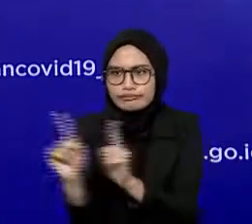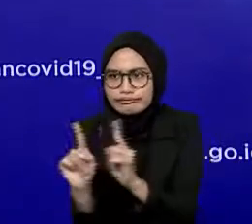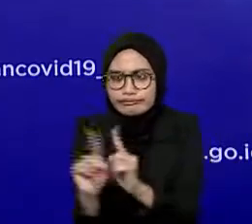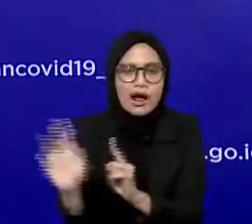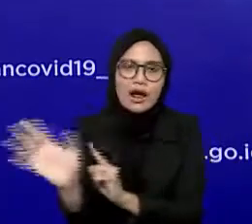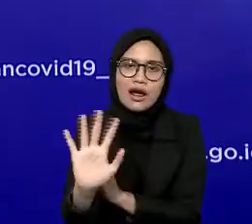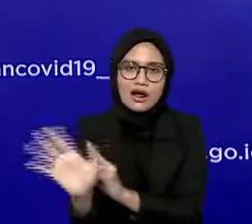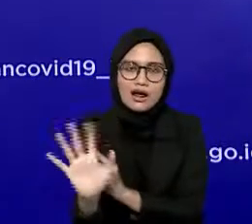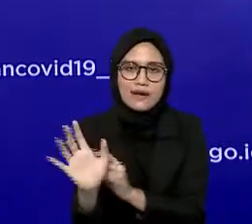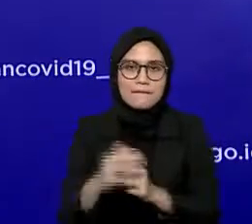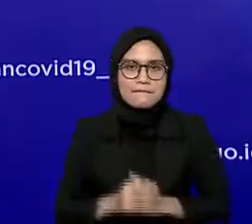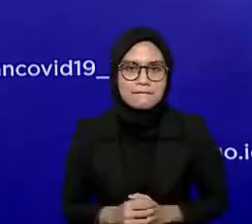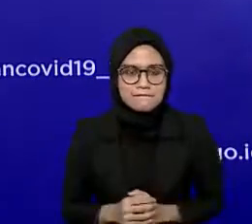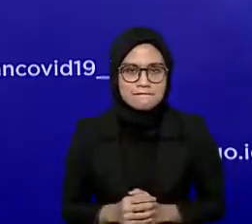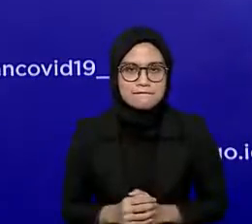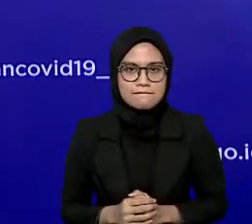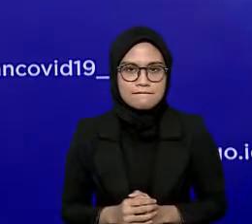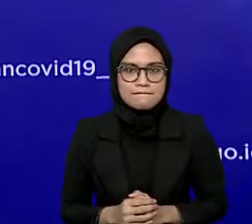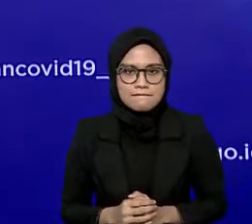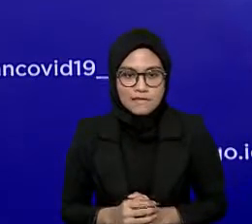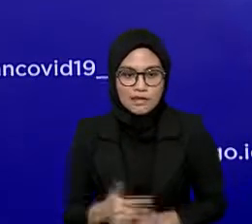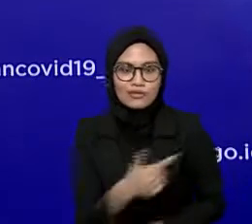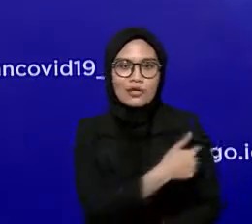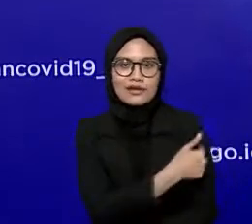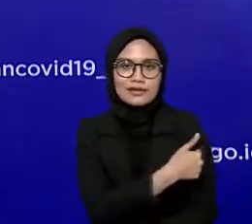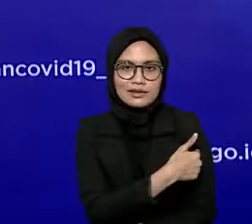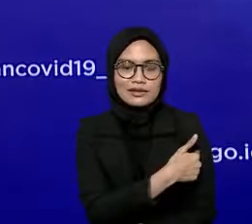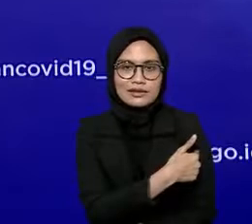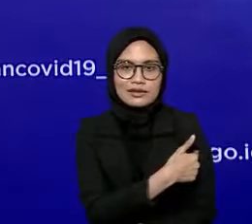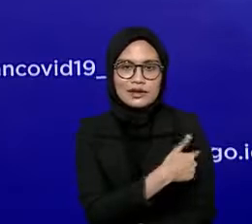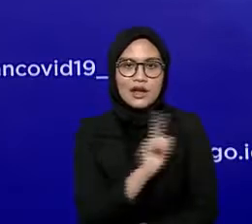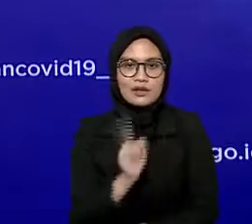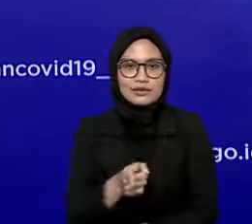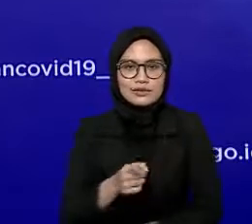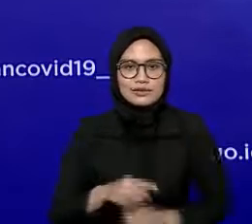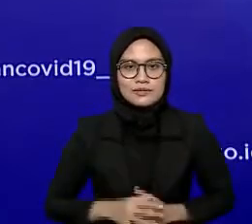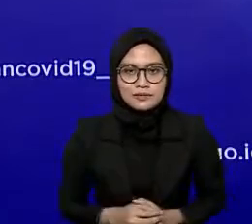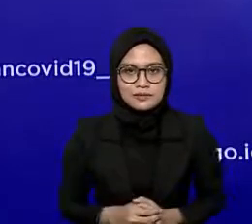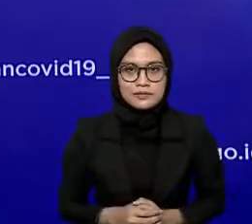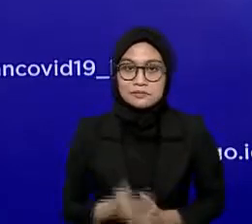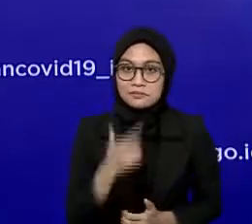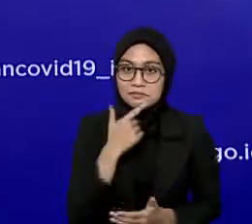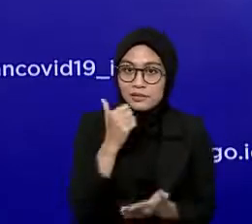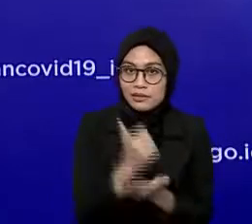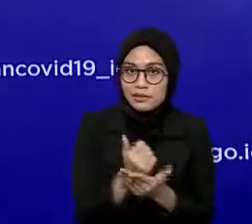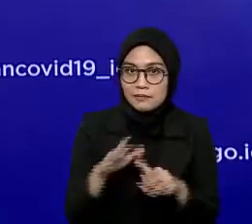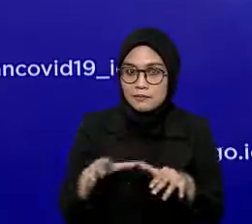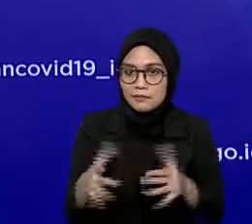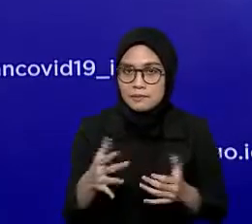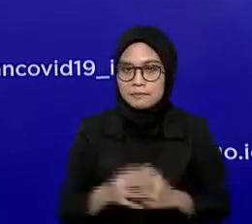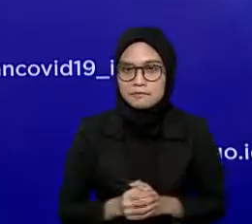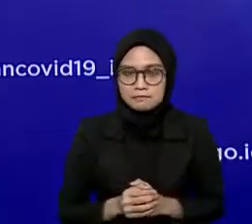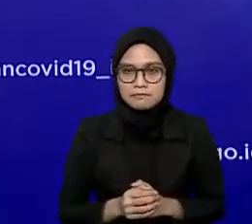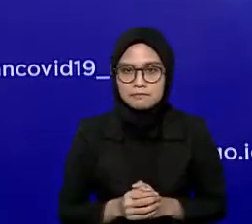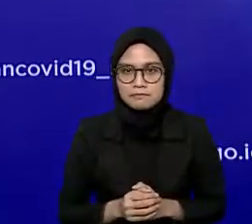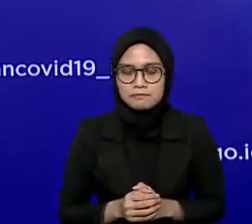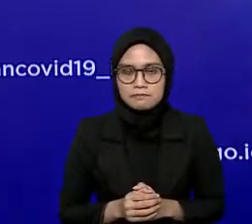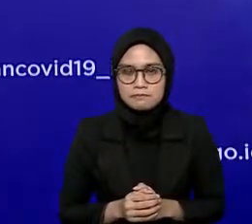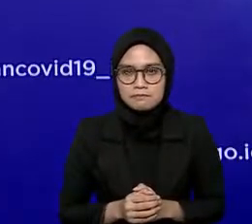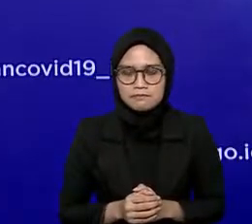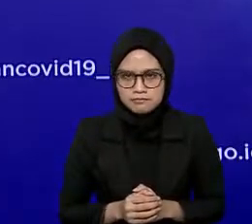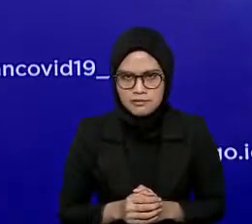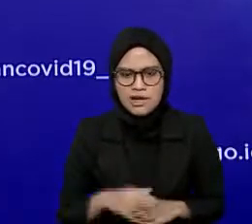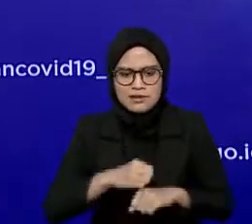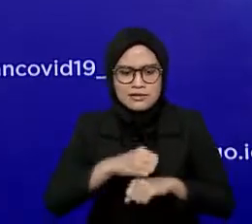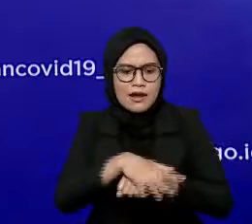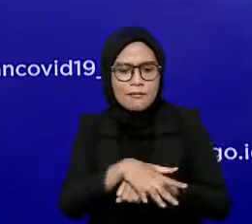diperlukan, serta ikut dalam program vaksinasi. Penting untuk diingat, pemerintah telah mempelajari dampak